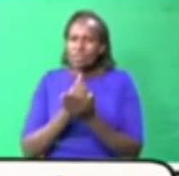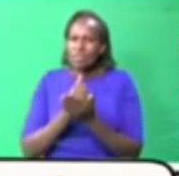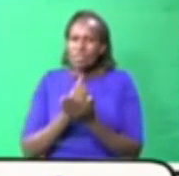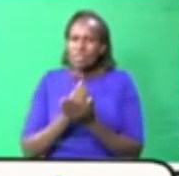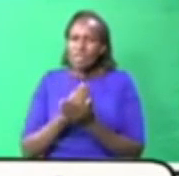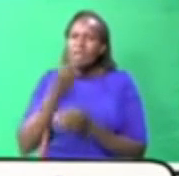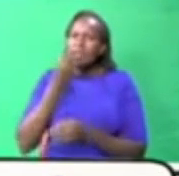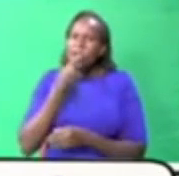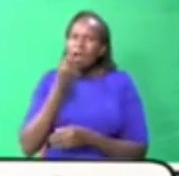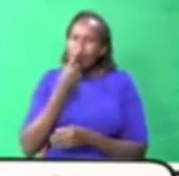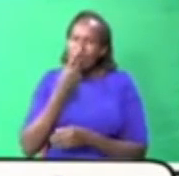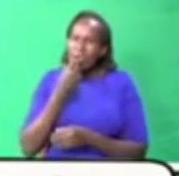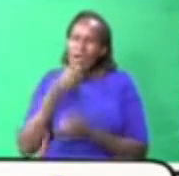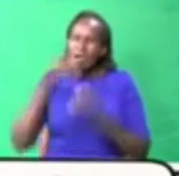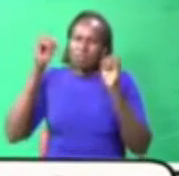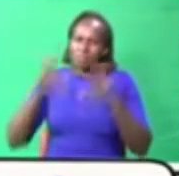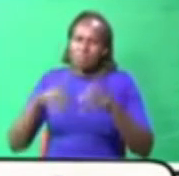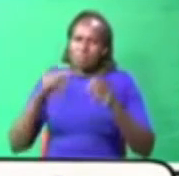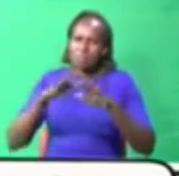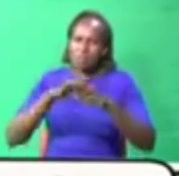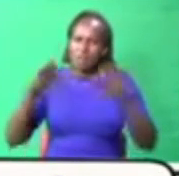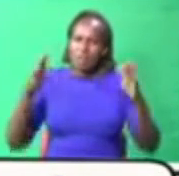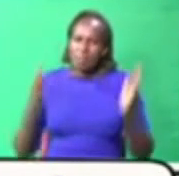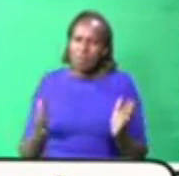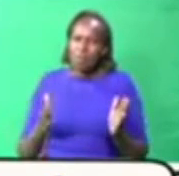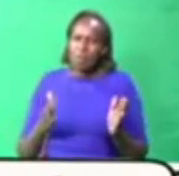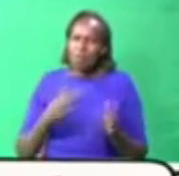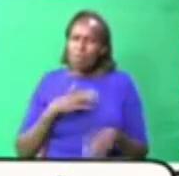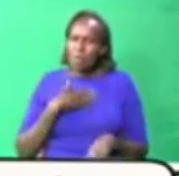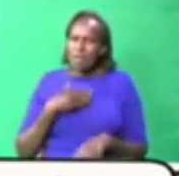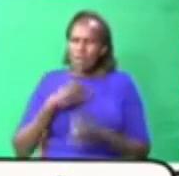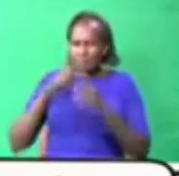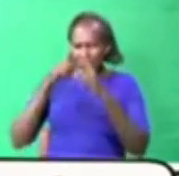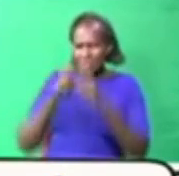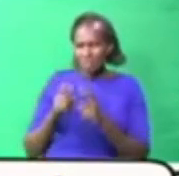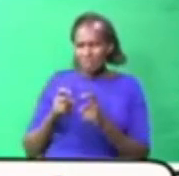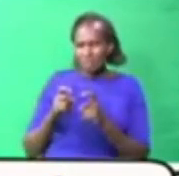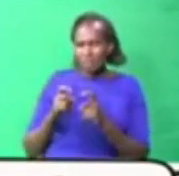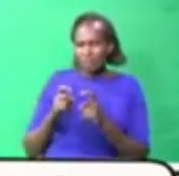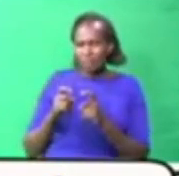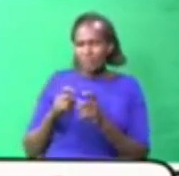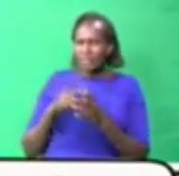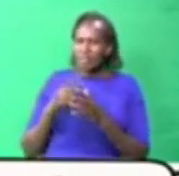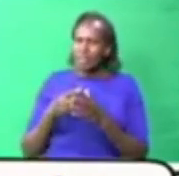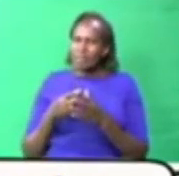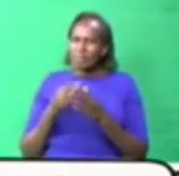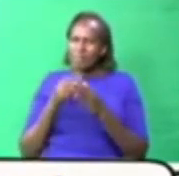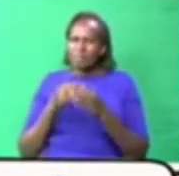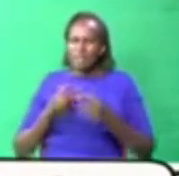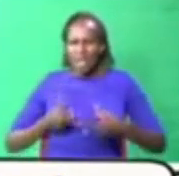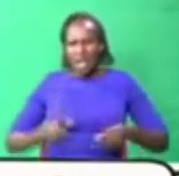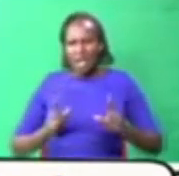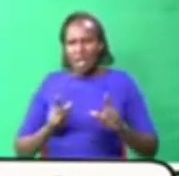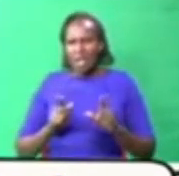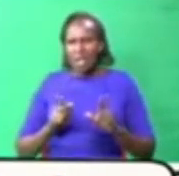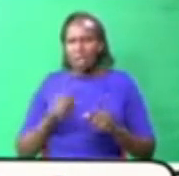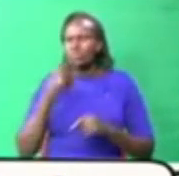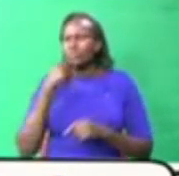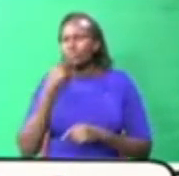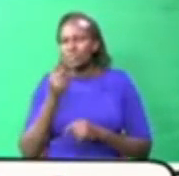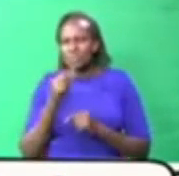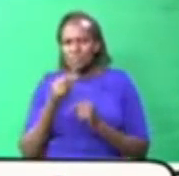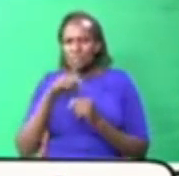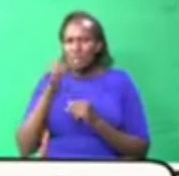alimwaga dawa kwa hiyo meza yangu ya ofisi mpaka nikazipiga picha. Nikabidi niombe ruhusa nipigie reverend ambaye ni mkubwa